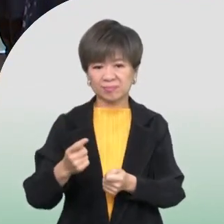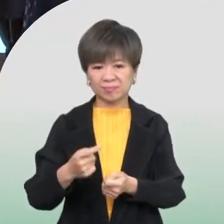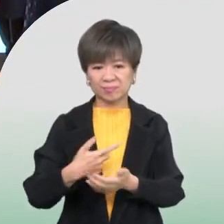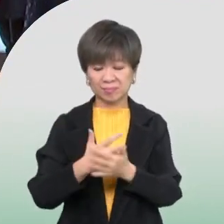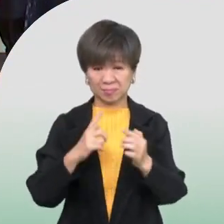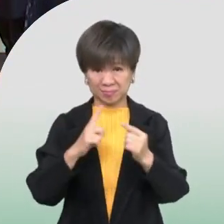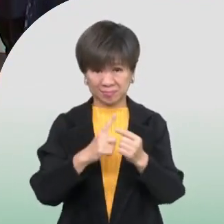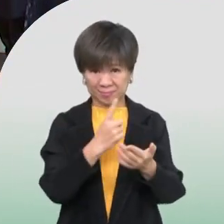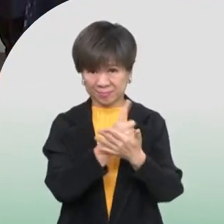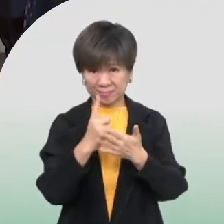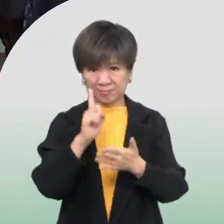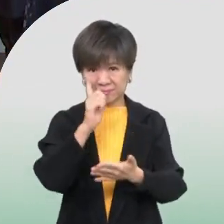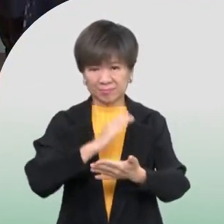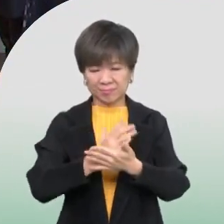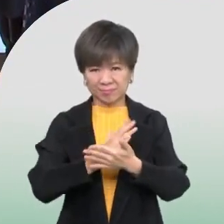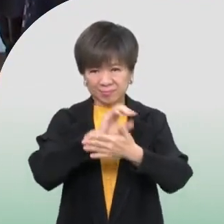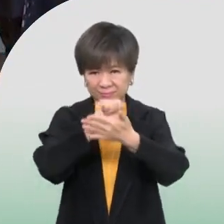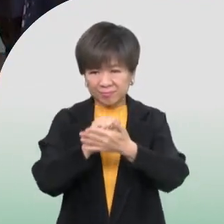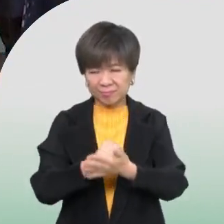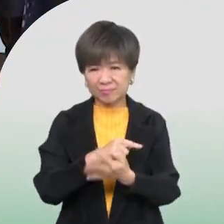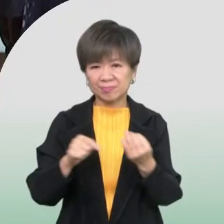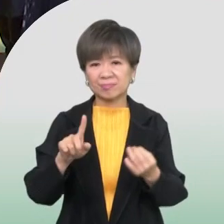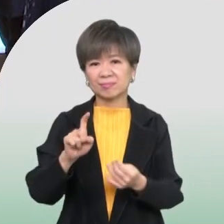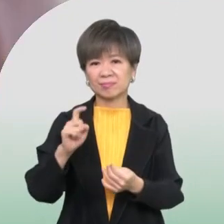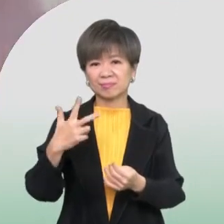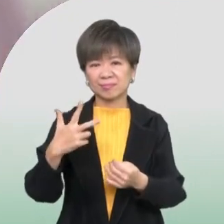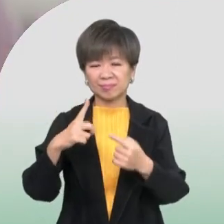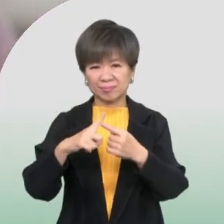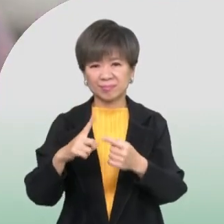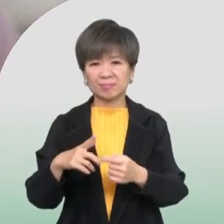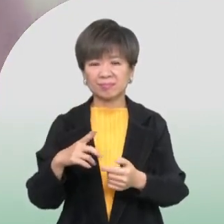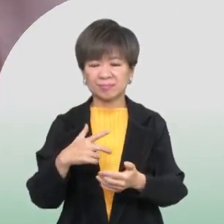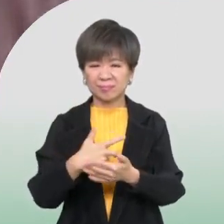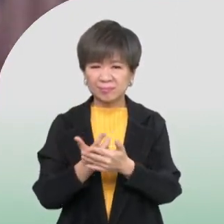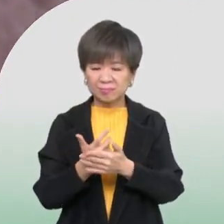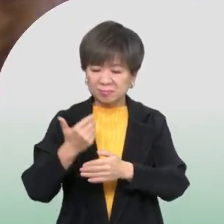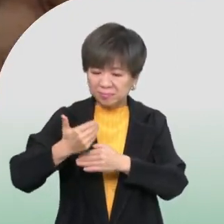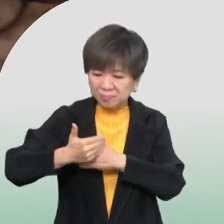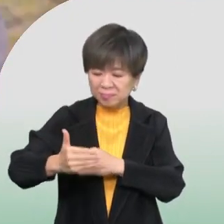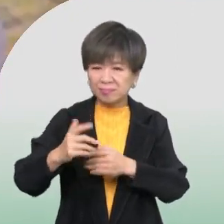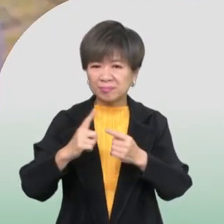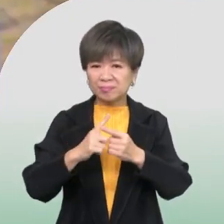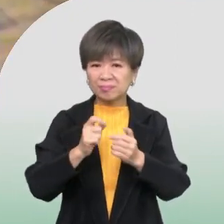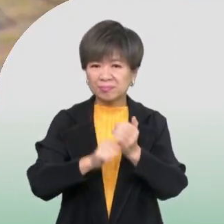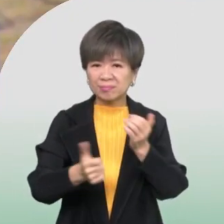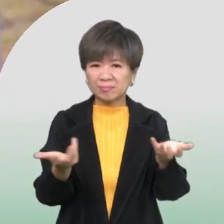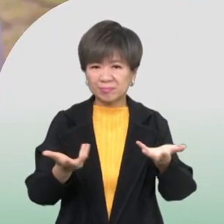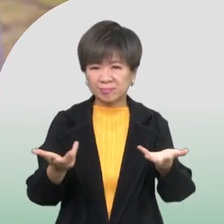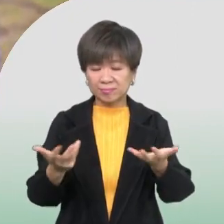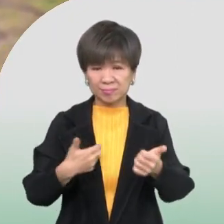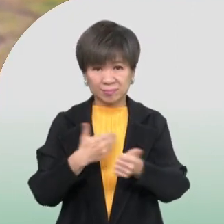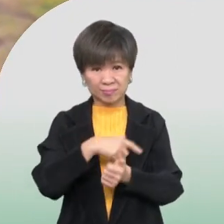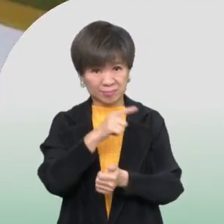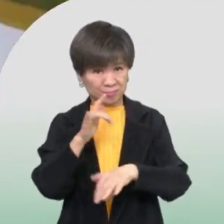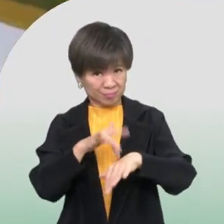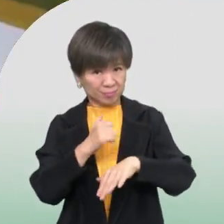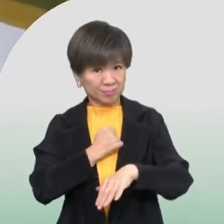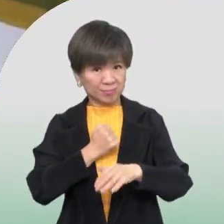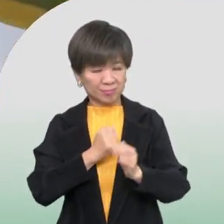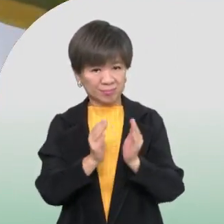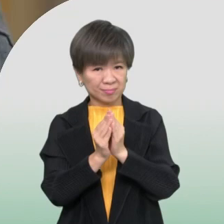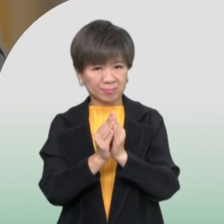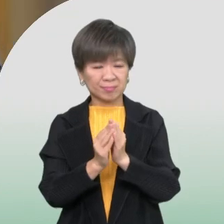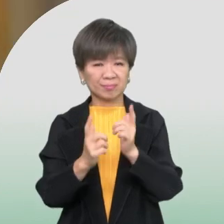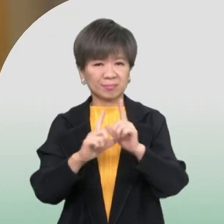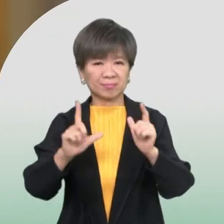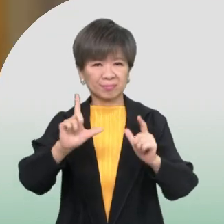本书嘅方式，来记录十七个彩天艺术家嘅一本制度、韩国人生过程，而被民众强悍的认识一群桃园嘅艺术大